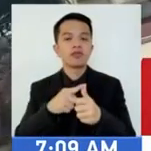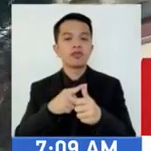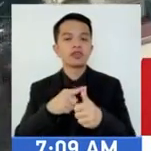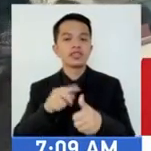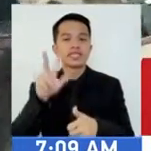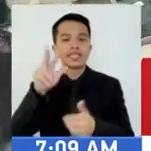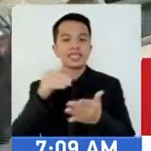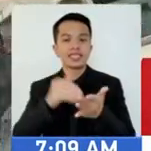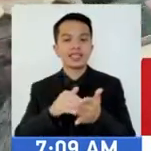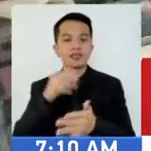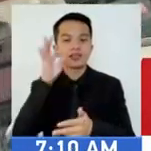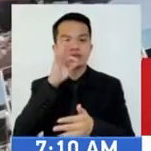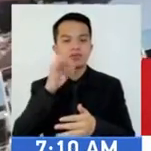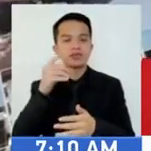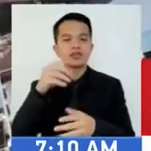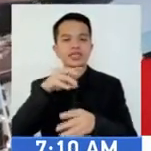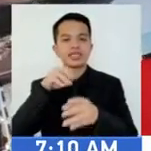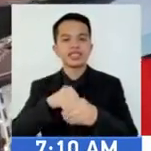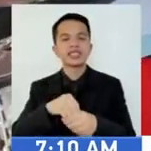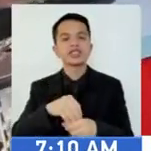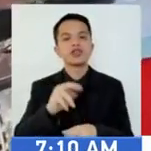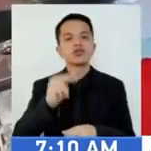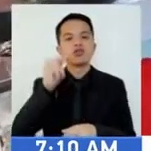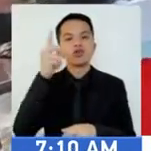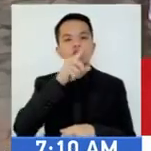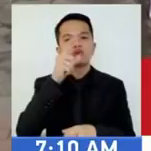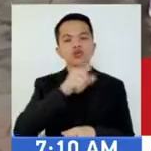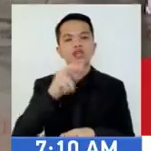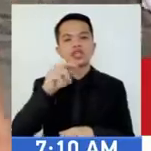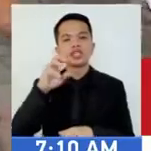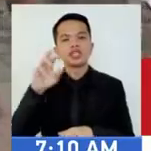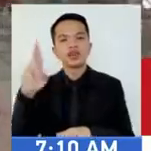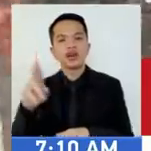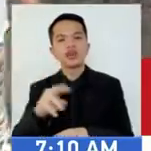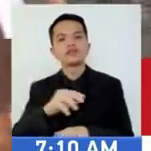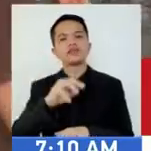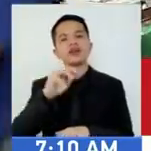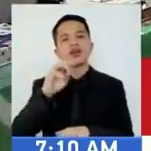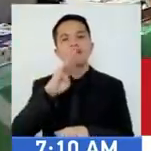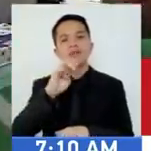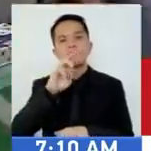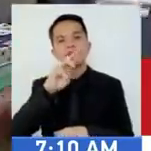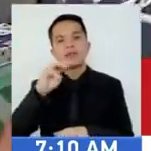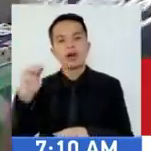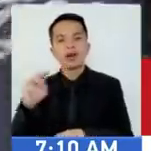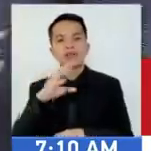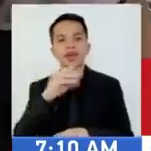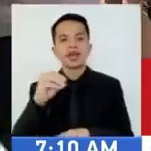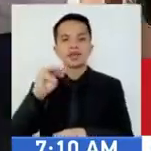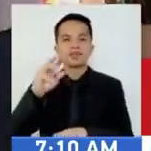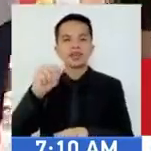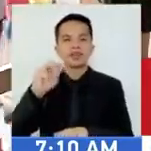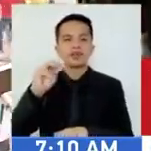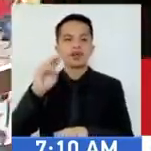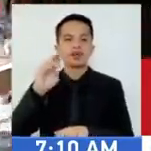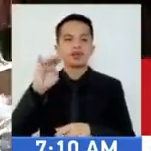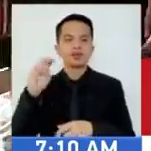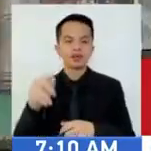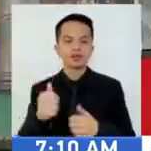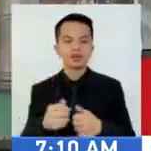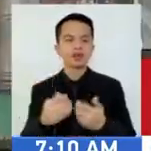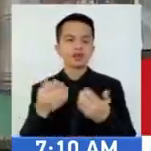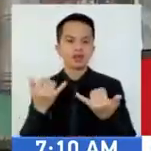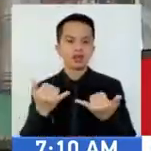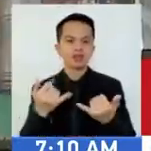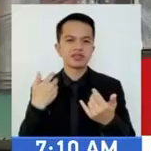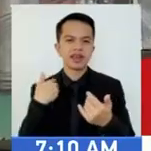Luzon, Mimaropa, NCR, Caraga at Barm. 11 bilyong piso ang inaasahang kakailanganin para sa unang